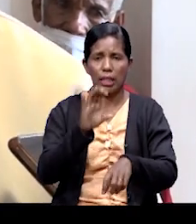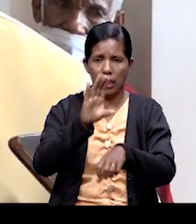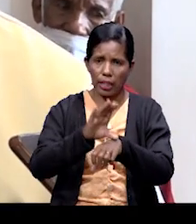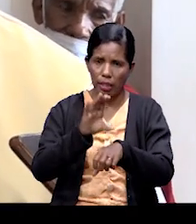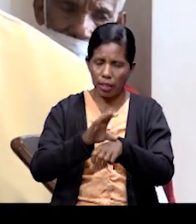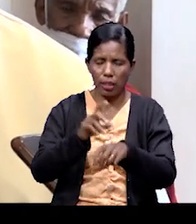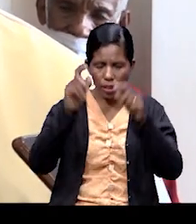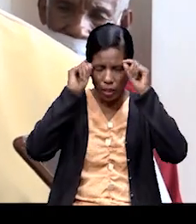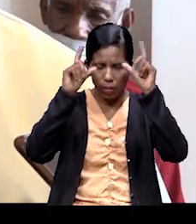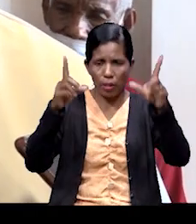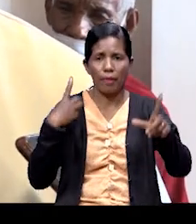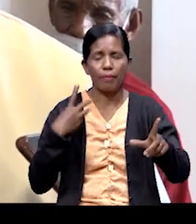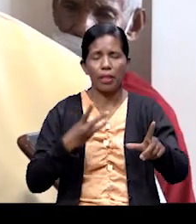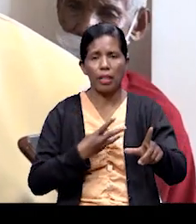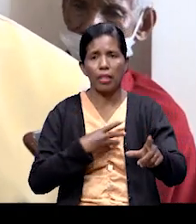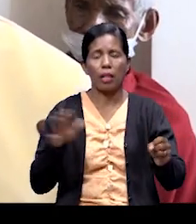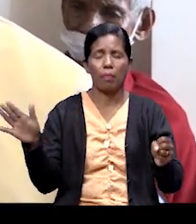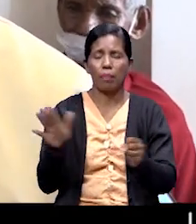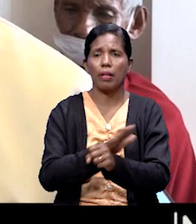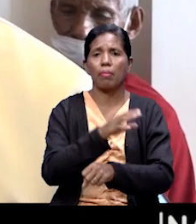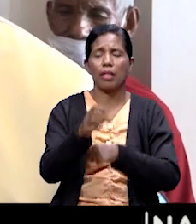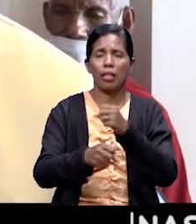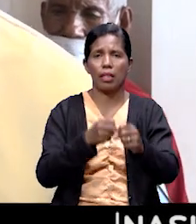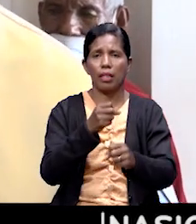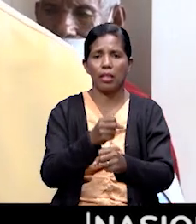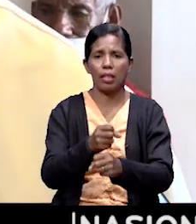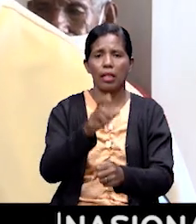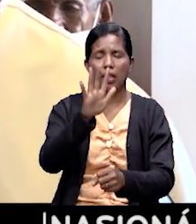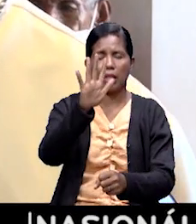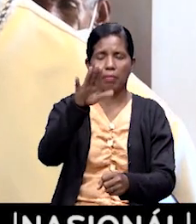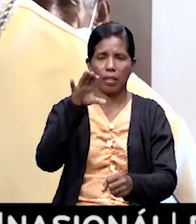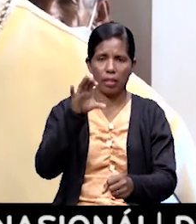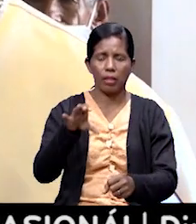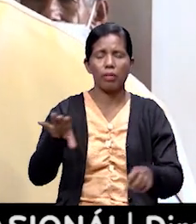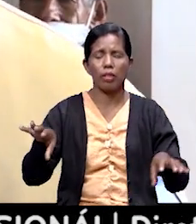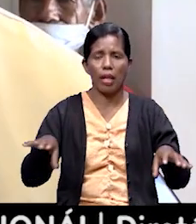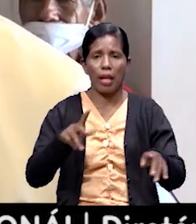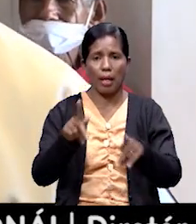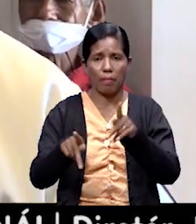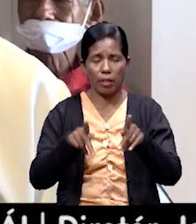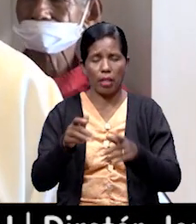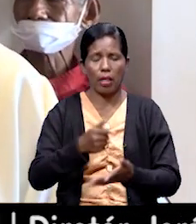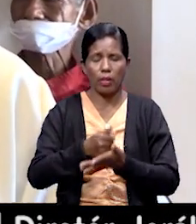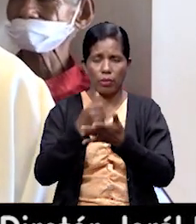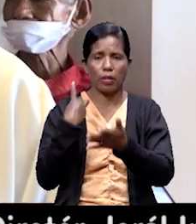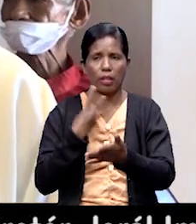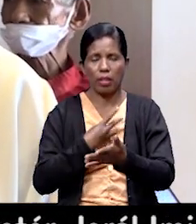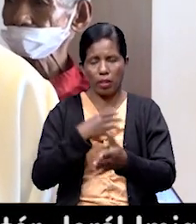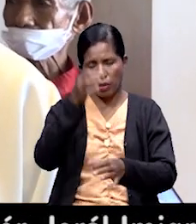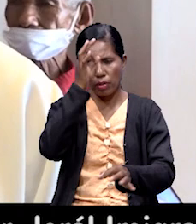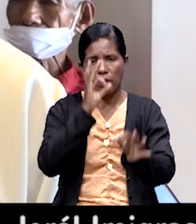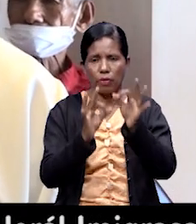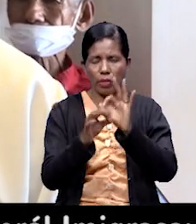amos. Ita completa tiona tinan. Atus lima no missionário sira mais servita ne arrai. Eru ne ita laramitin a fatin